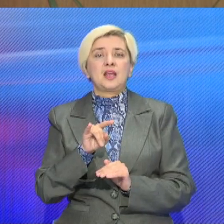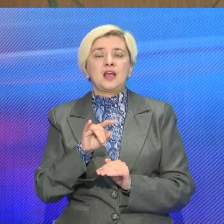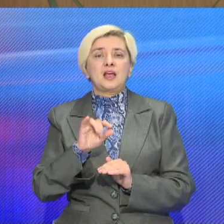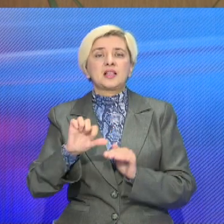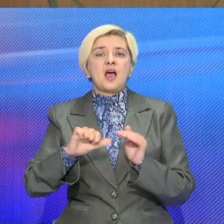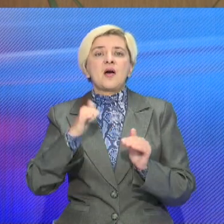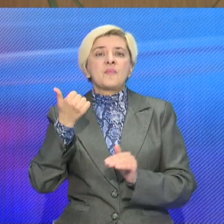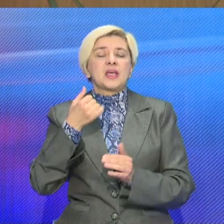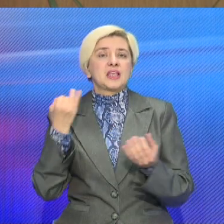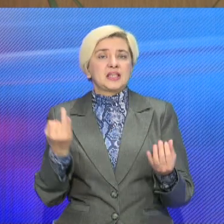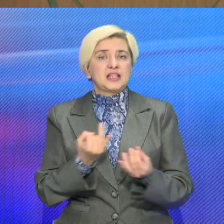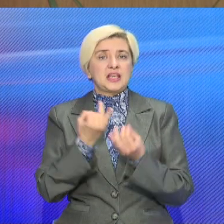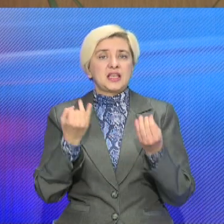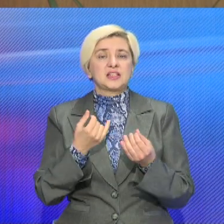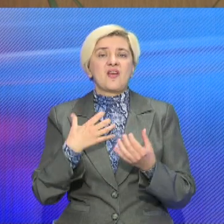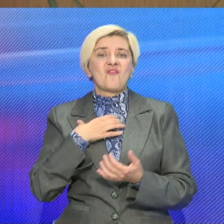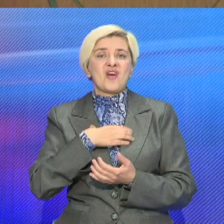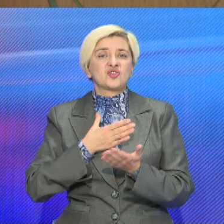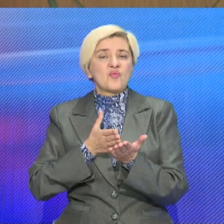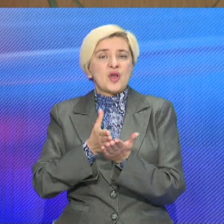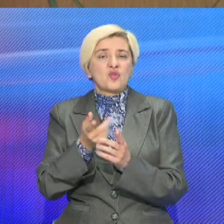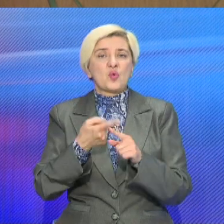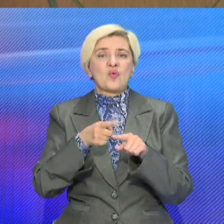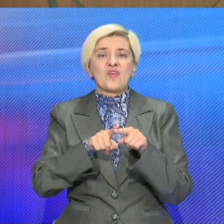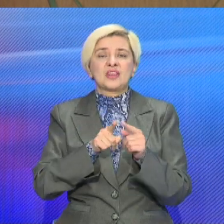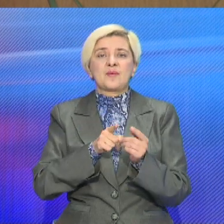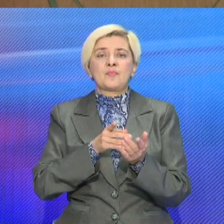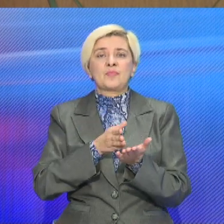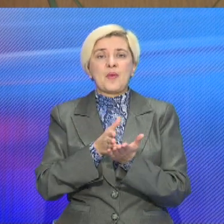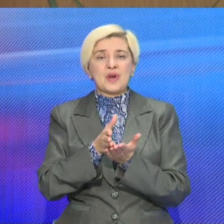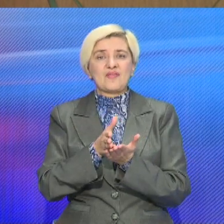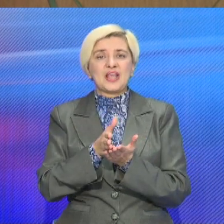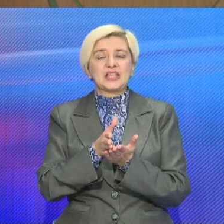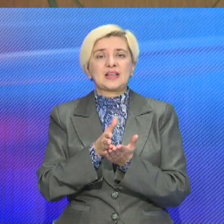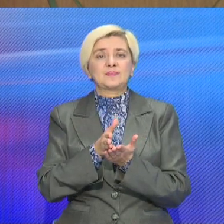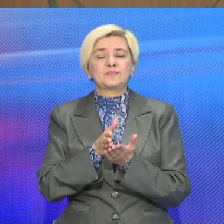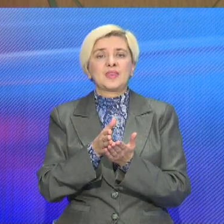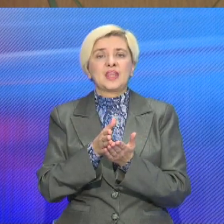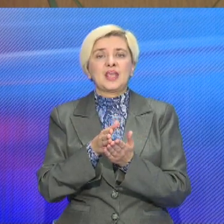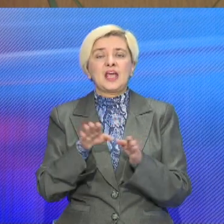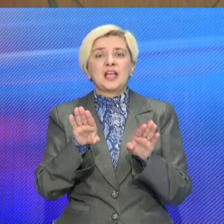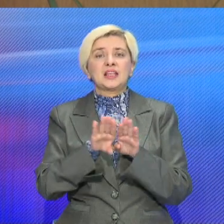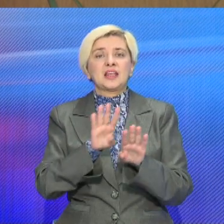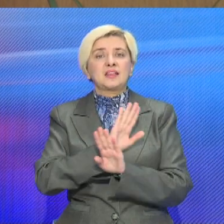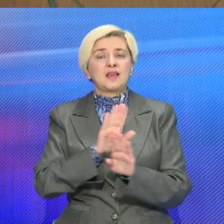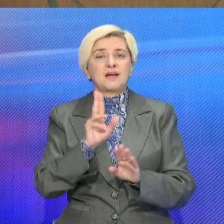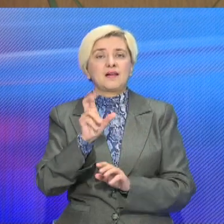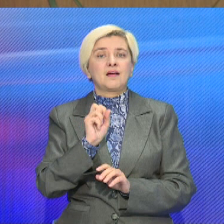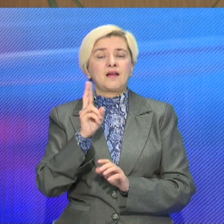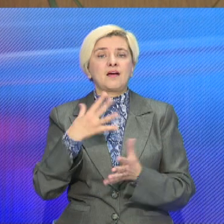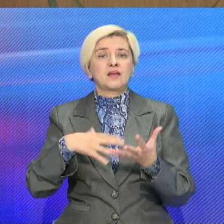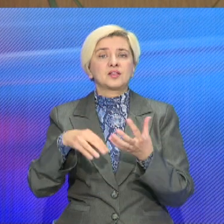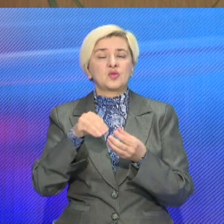Самый интересный такой вот важный подход в этом направлении даже не так, как результат этой